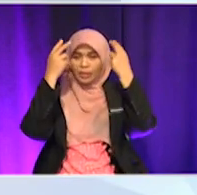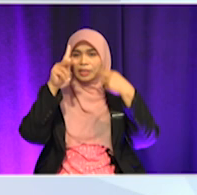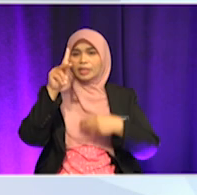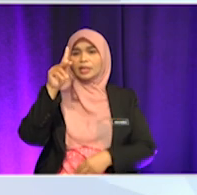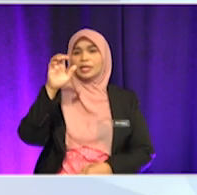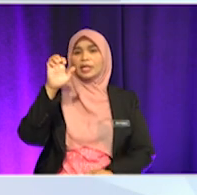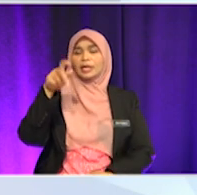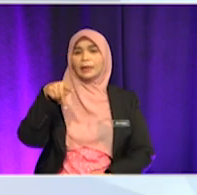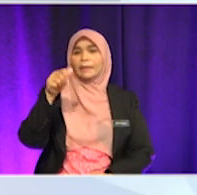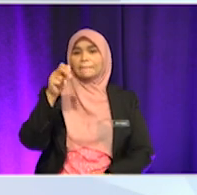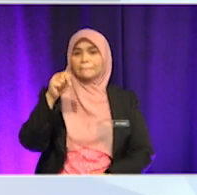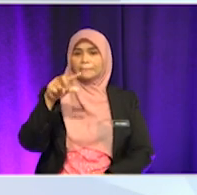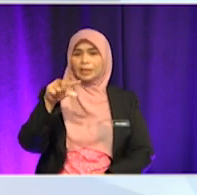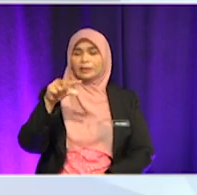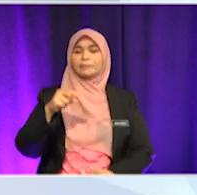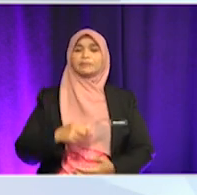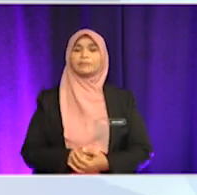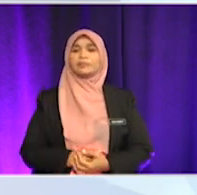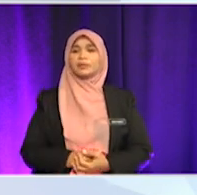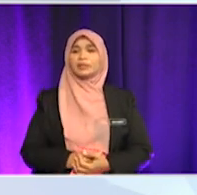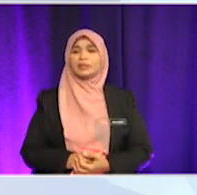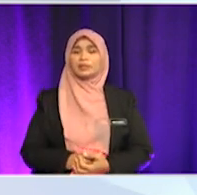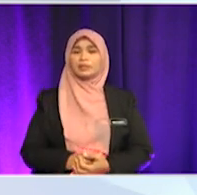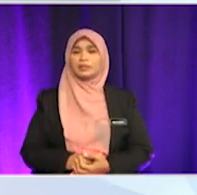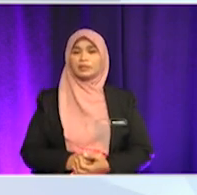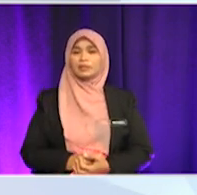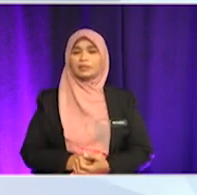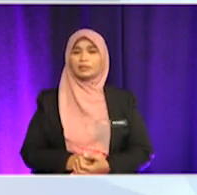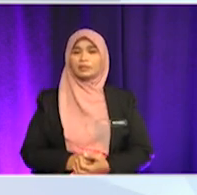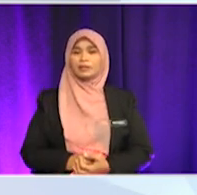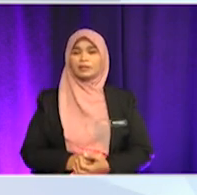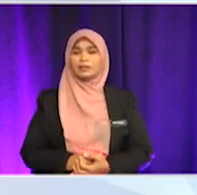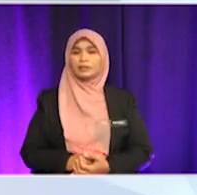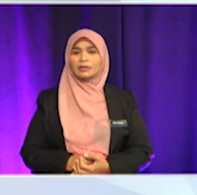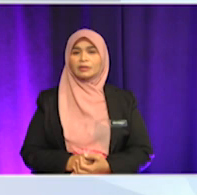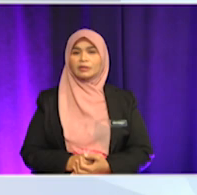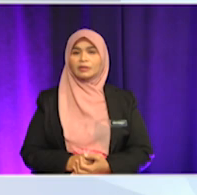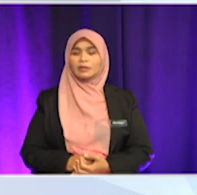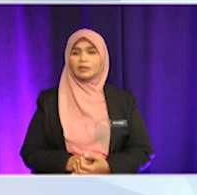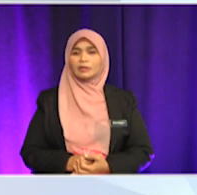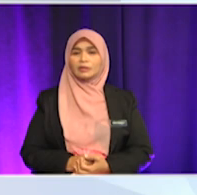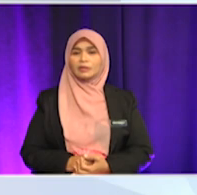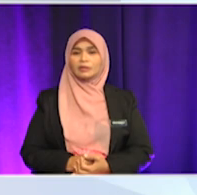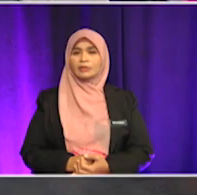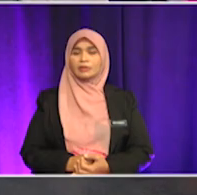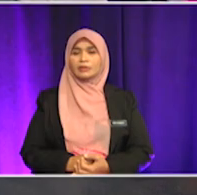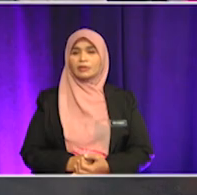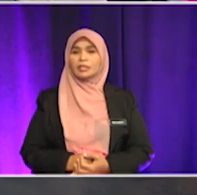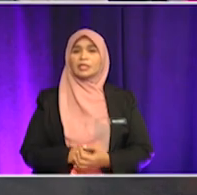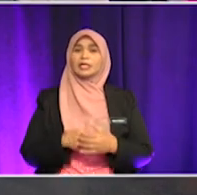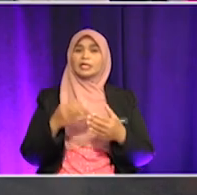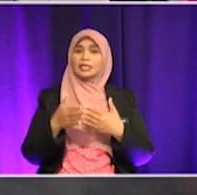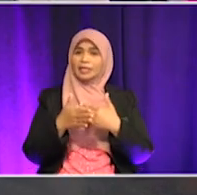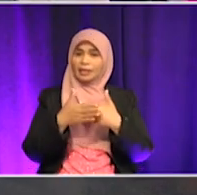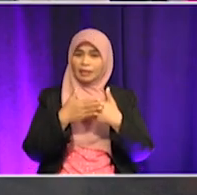8B. Faham tak macam mana dapat 8B murid-murid? Faham cikgu. Ifan boleh cuba cikgu. Sebab dekat kita